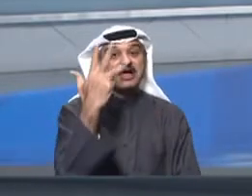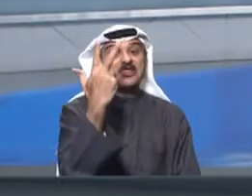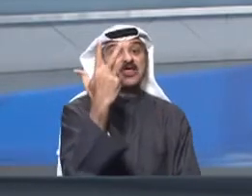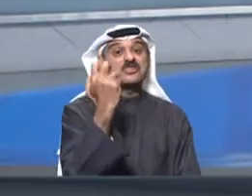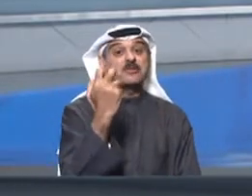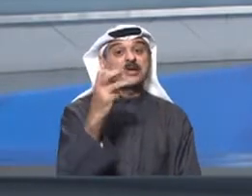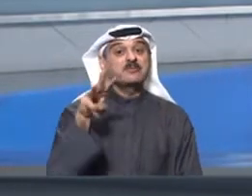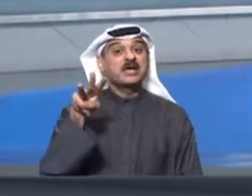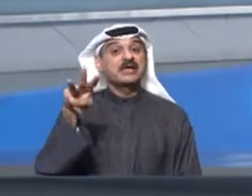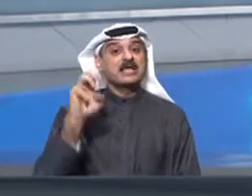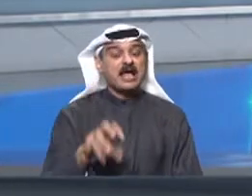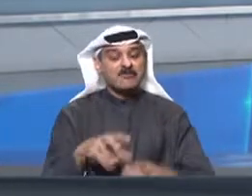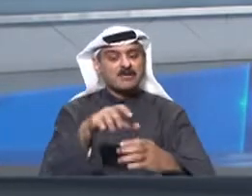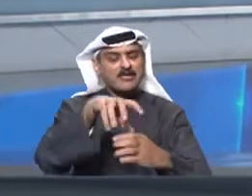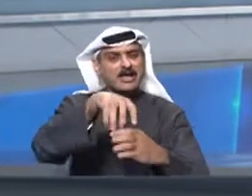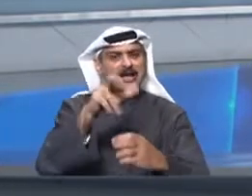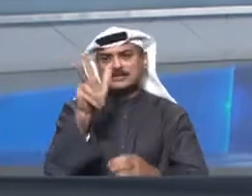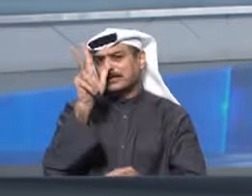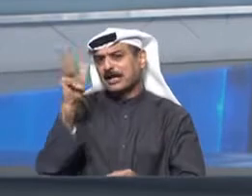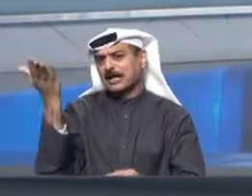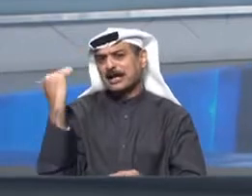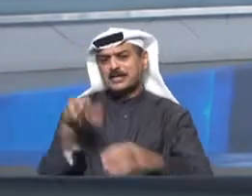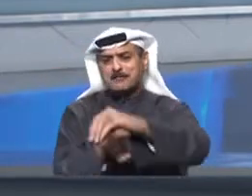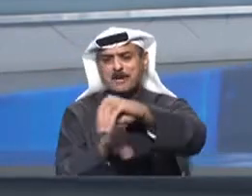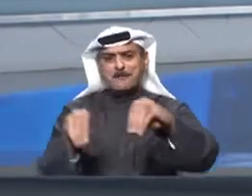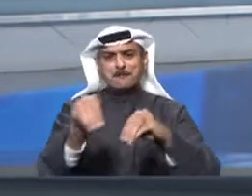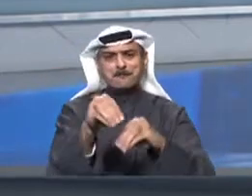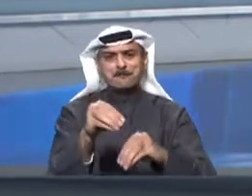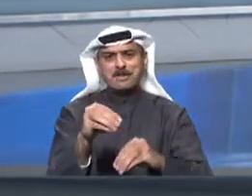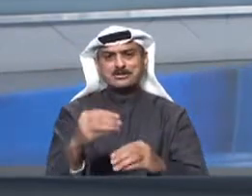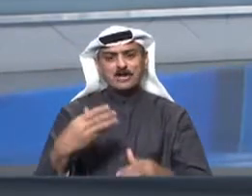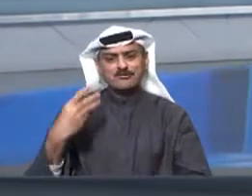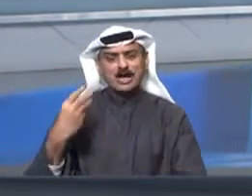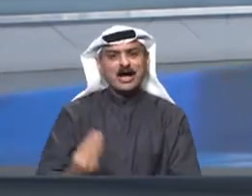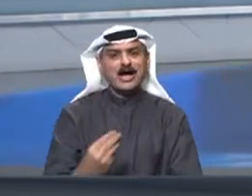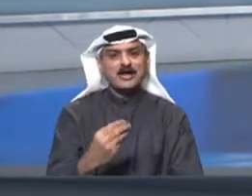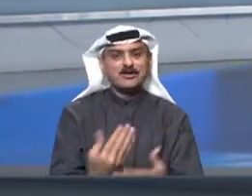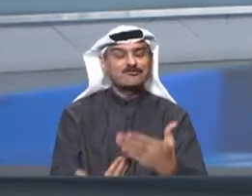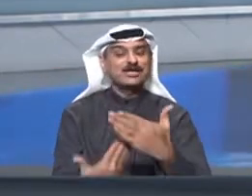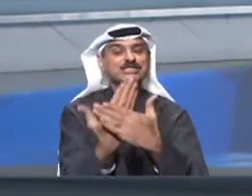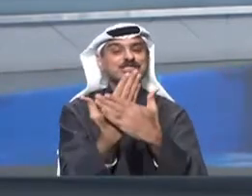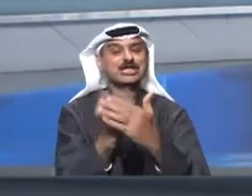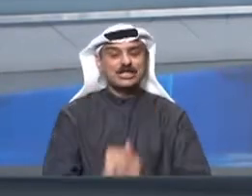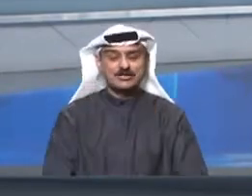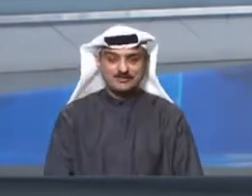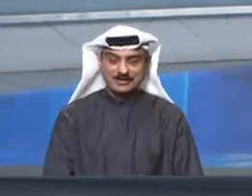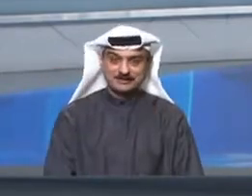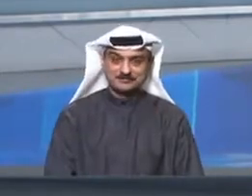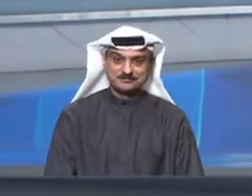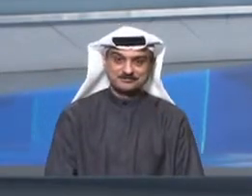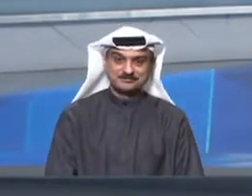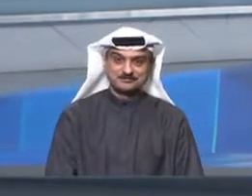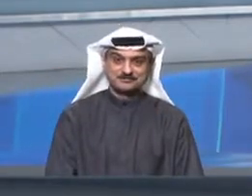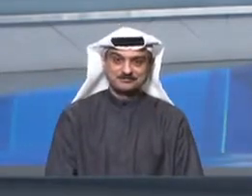فترة تتراوح بين عامين إلى ثلاثة لتغطية كافة مناطق البلاد وإتمام هذا المشروع.